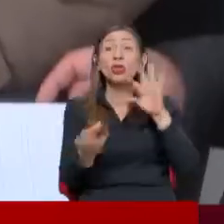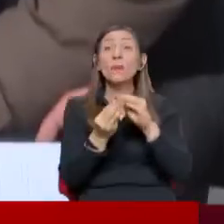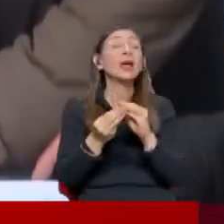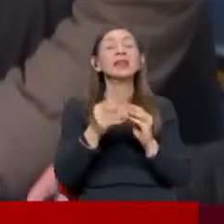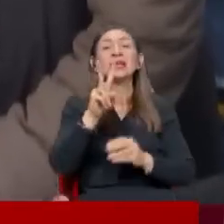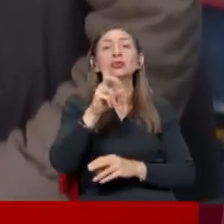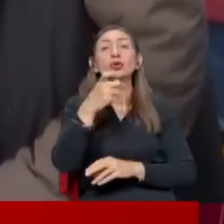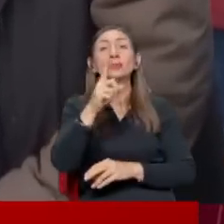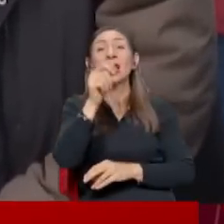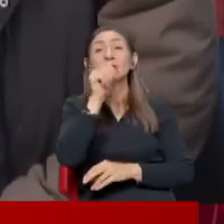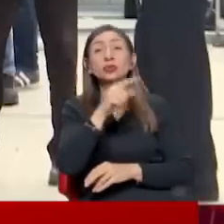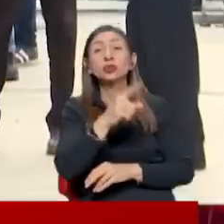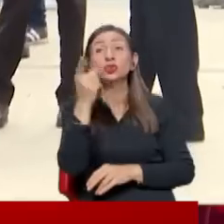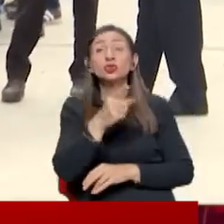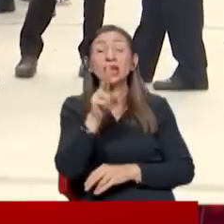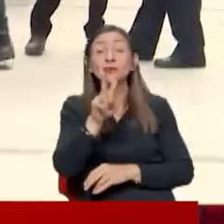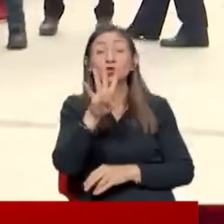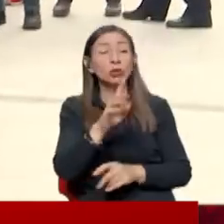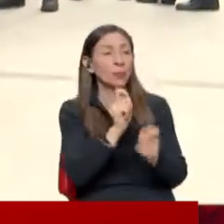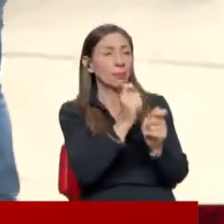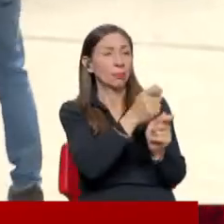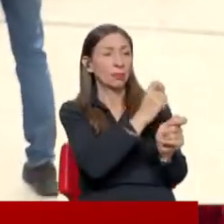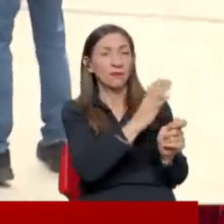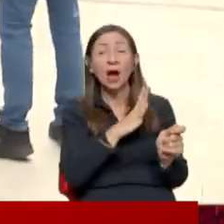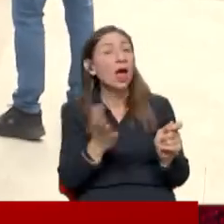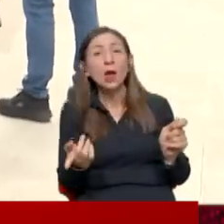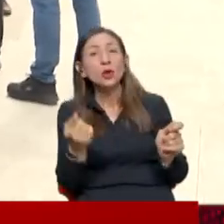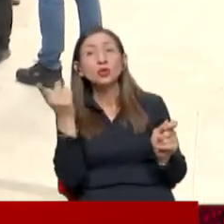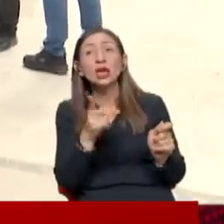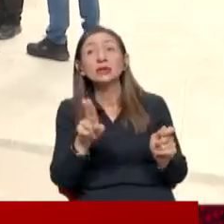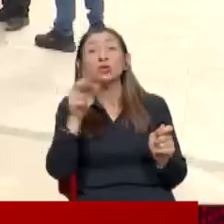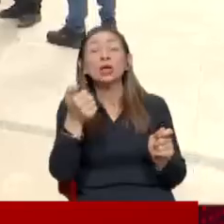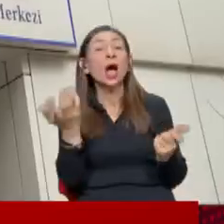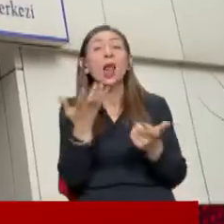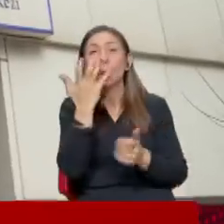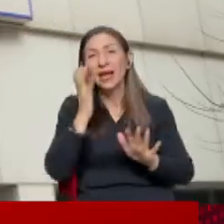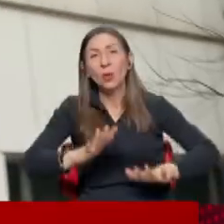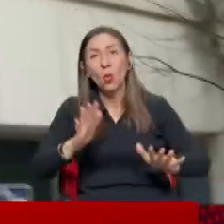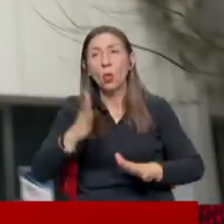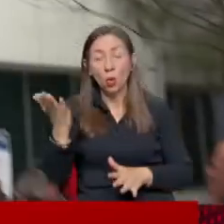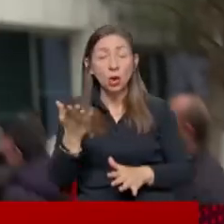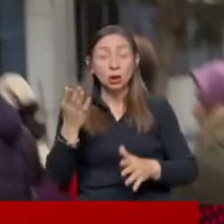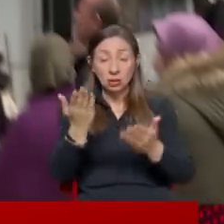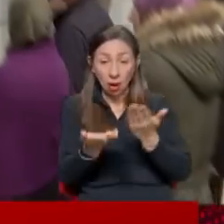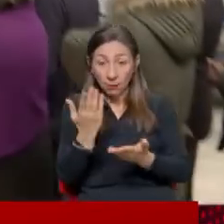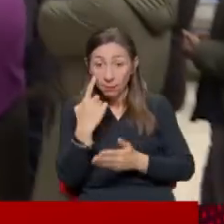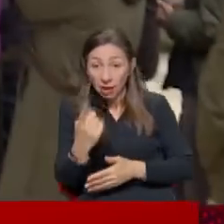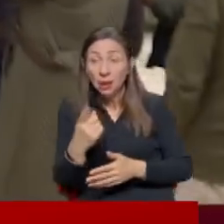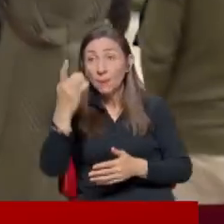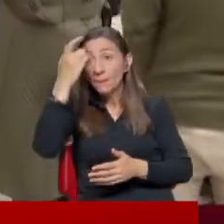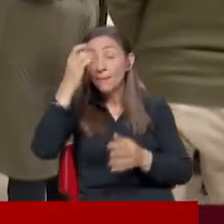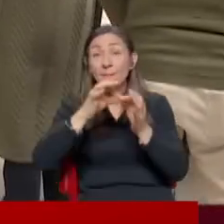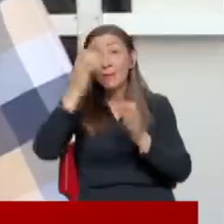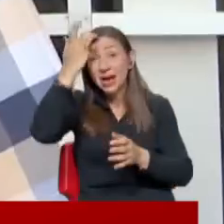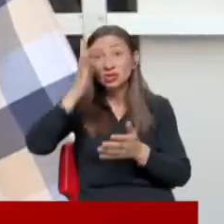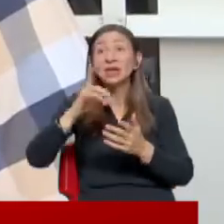bağlanan 29.600. %24'e ancak bağlanabilmiş, %76'sı halde bekliyor. İstatistik olarak bakarsan Bağcılar yıl